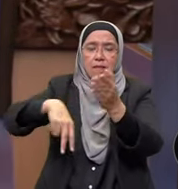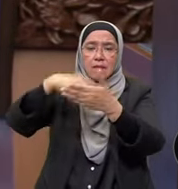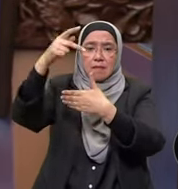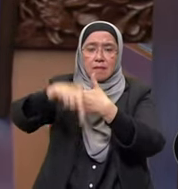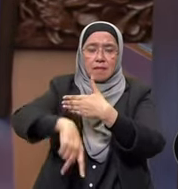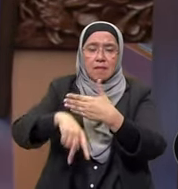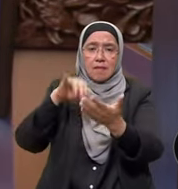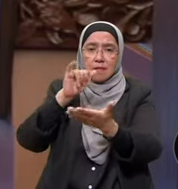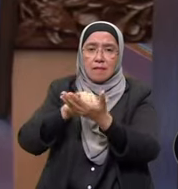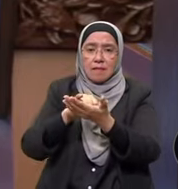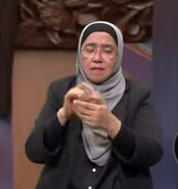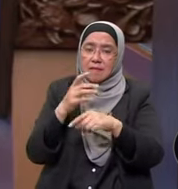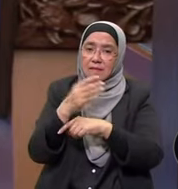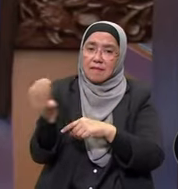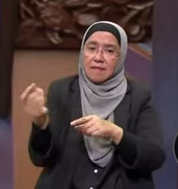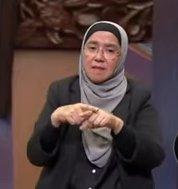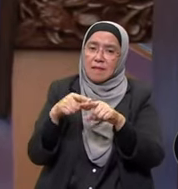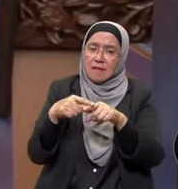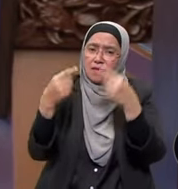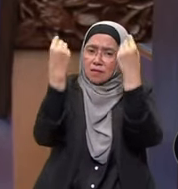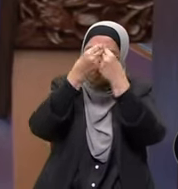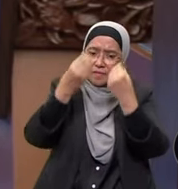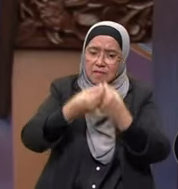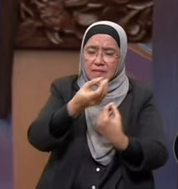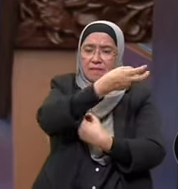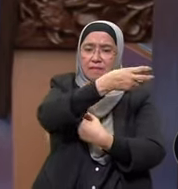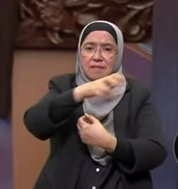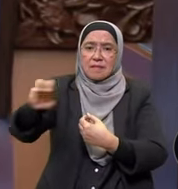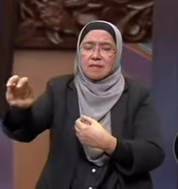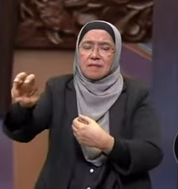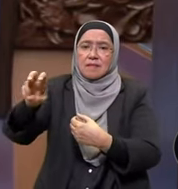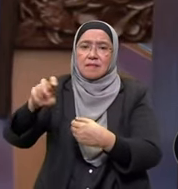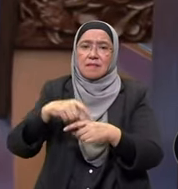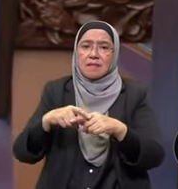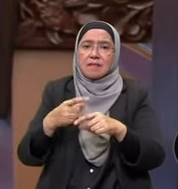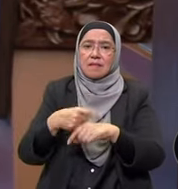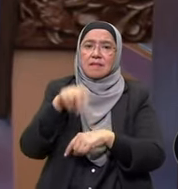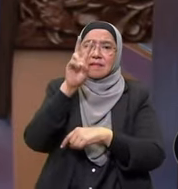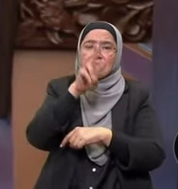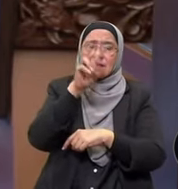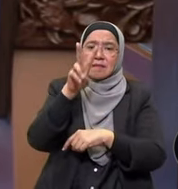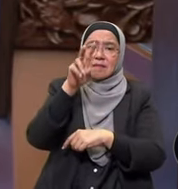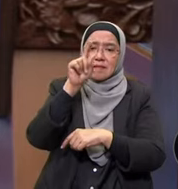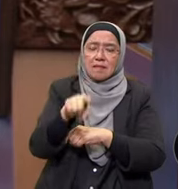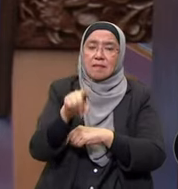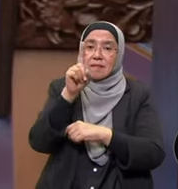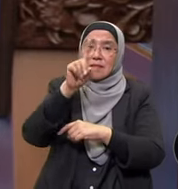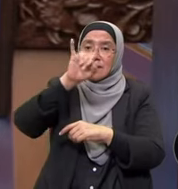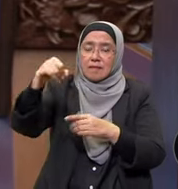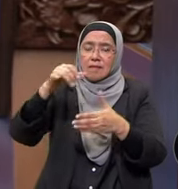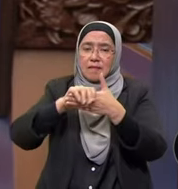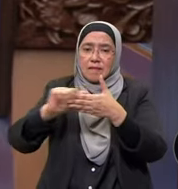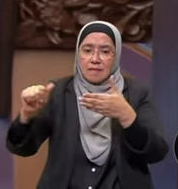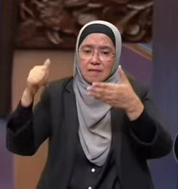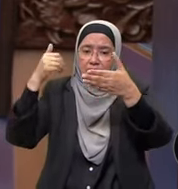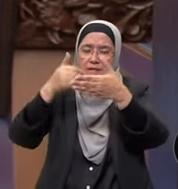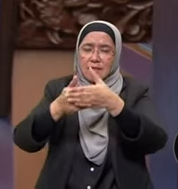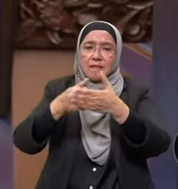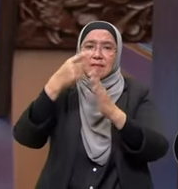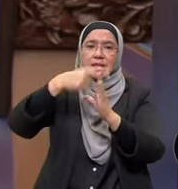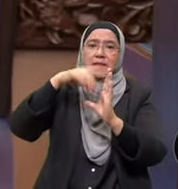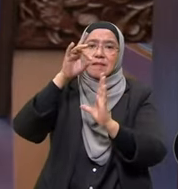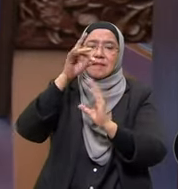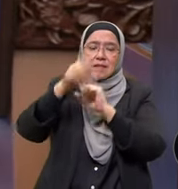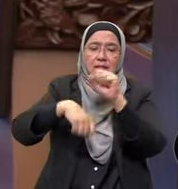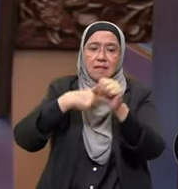caruman atau pindaan caruman sebanyak 22.1 juta setakat ogos 2024